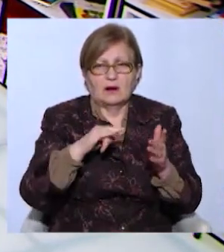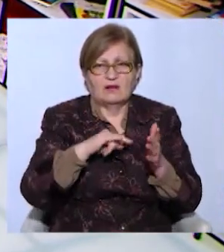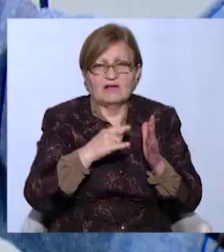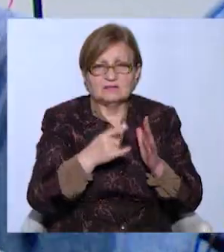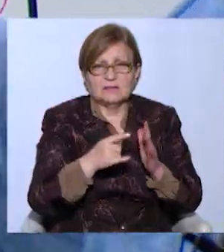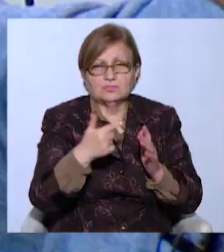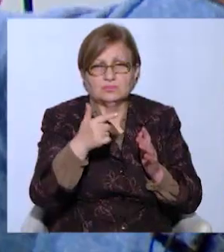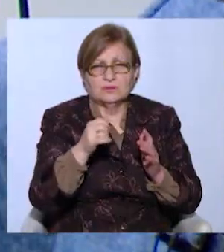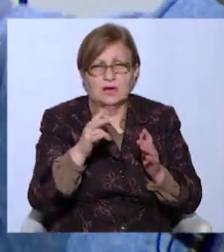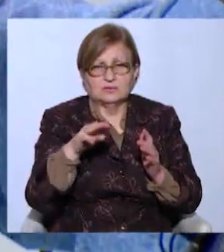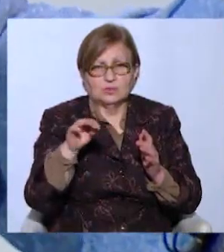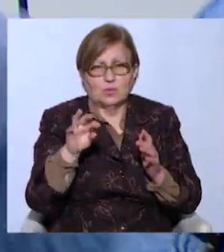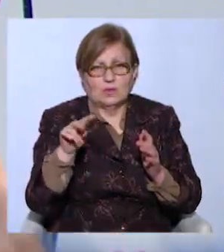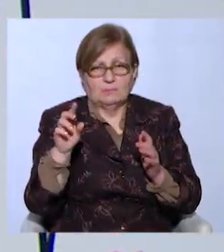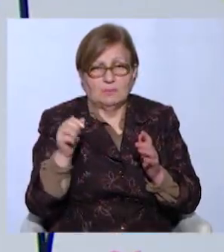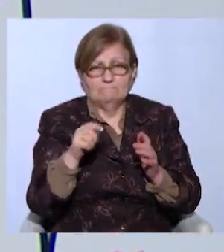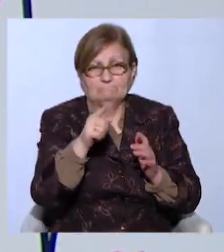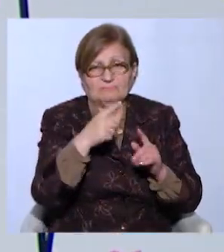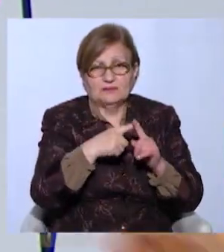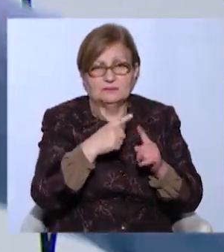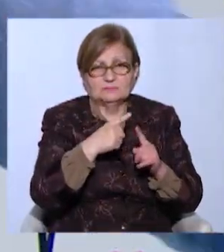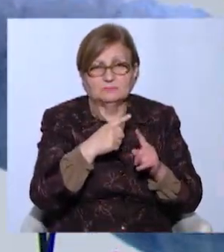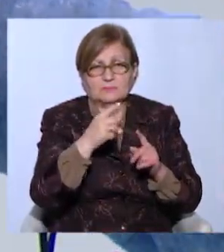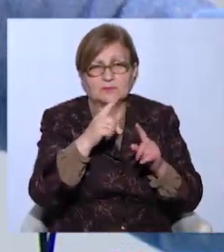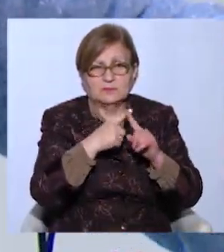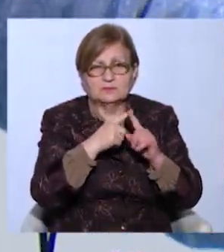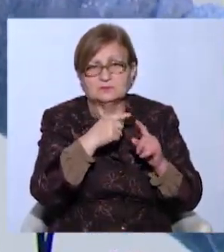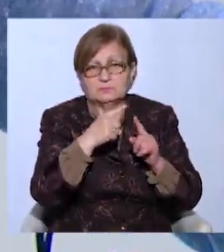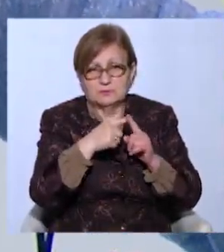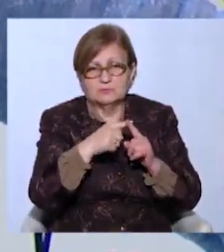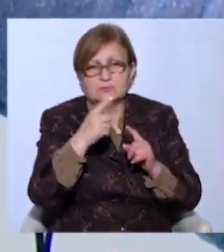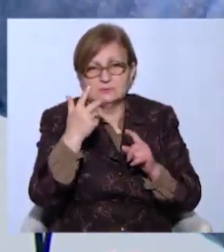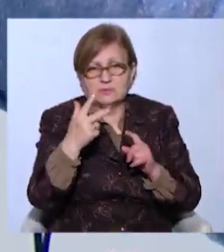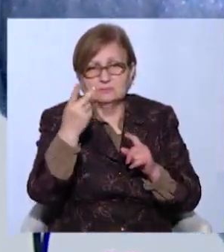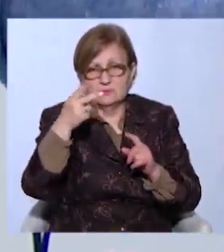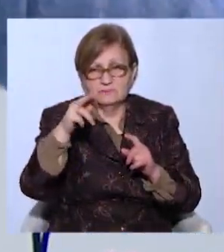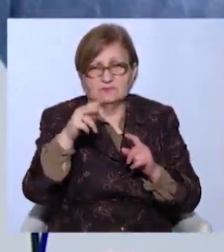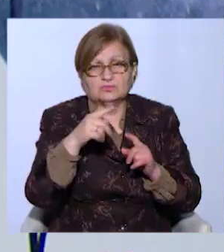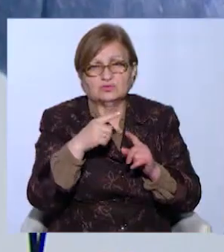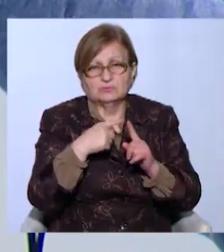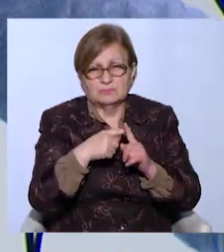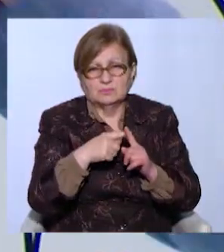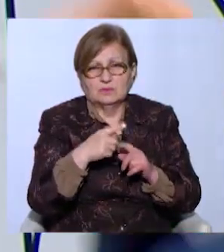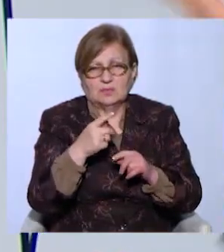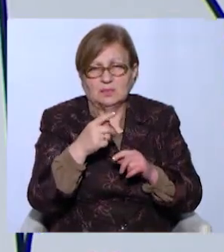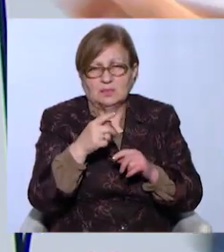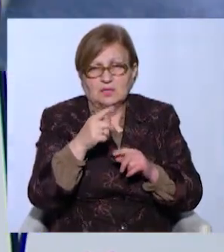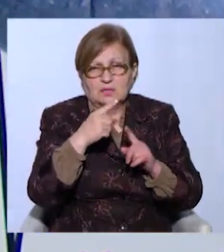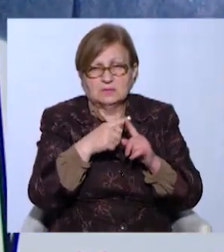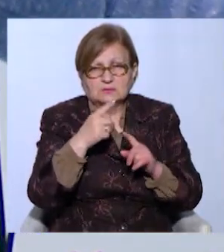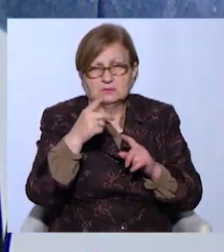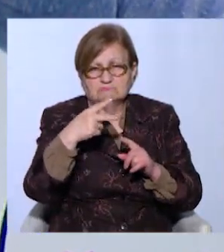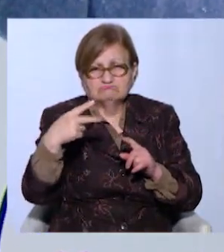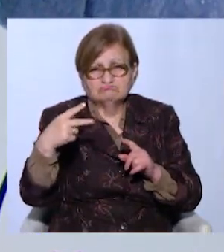რომ x+3-ის კვადრატს პლუს x+2-ის კვადრატი უდრის